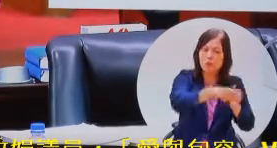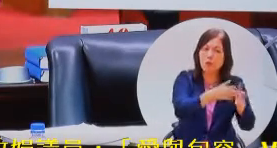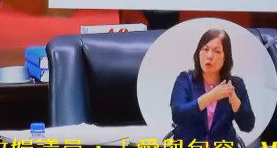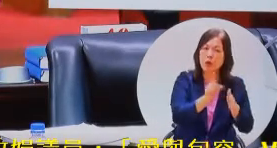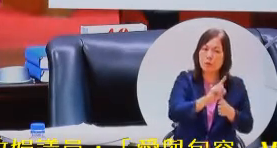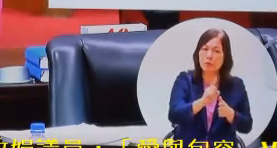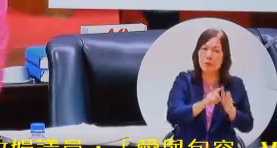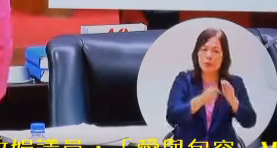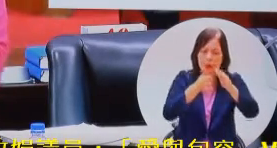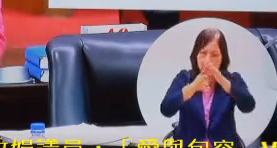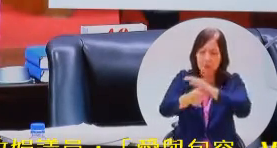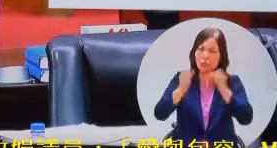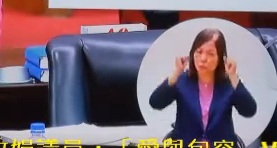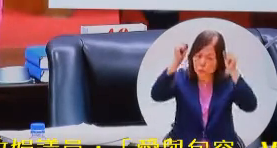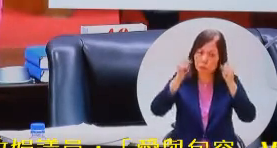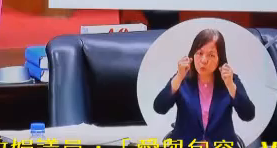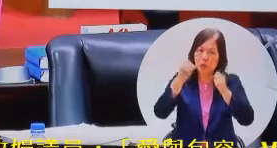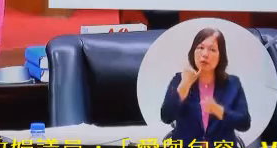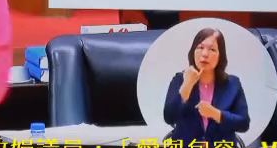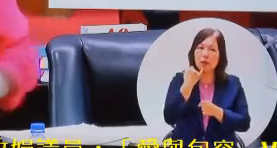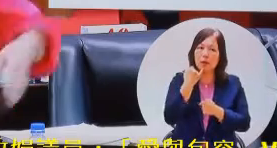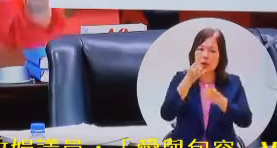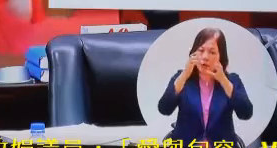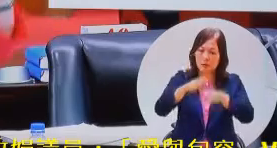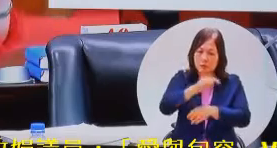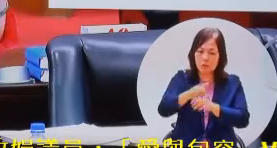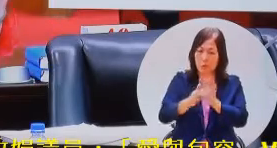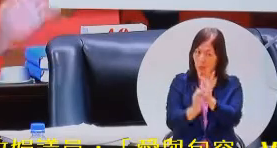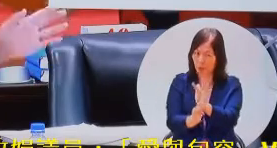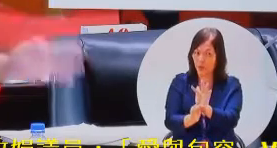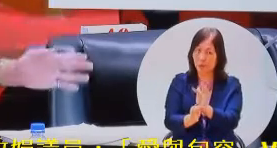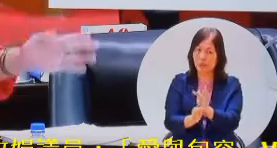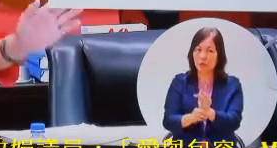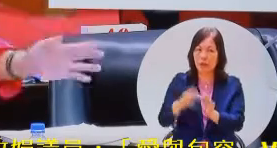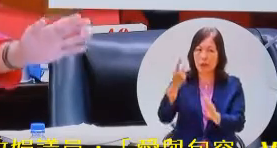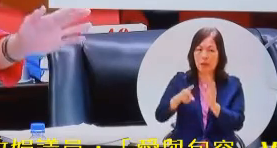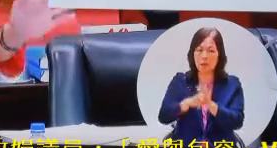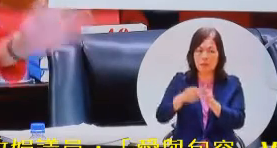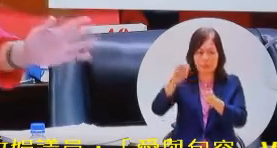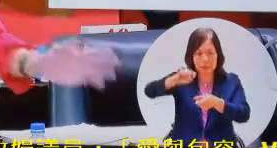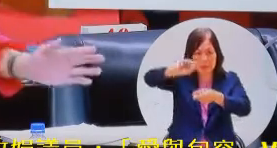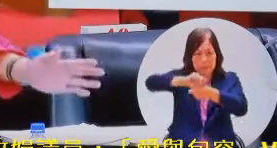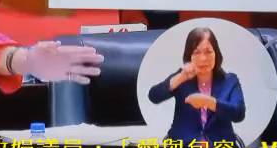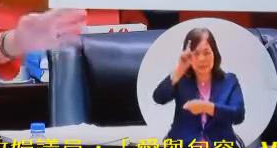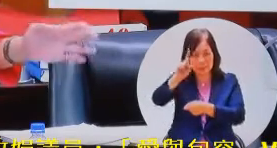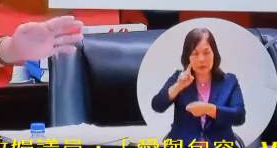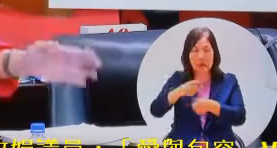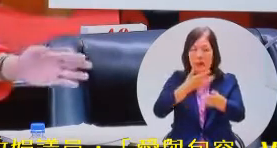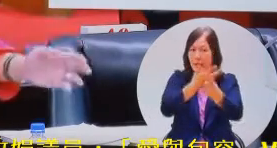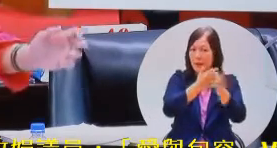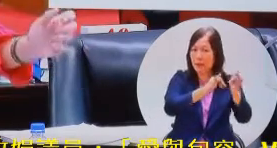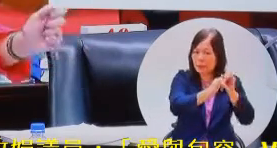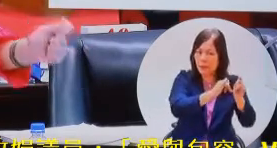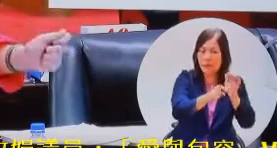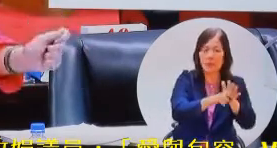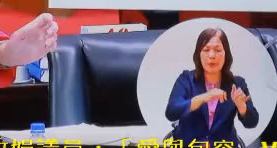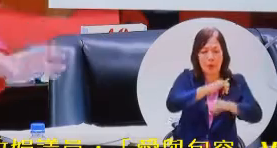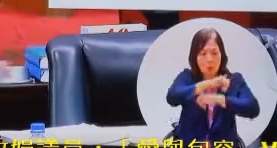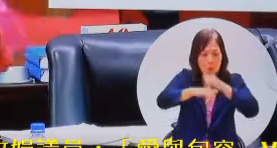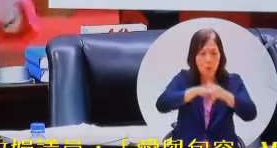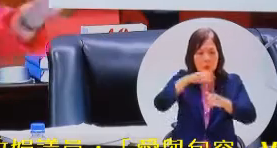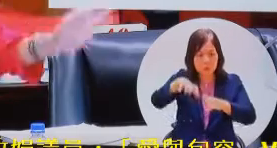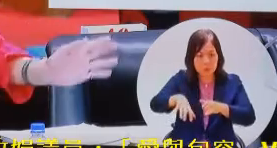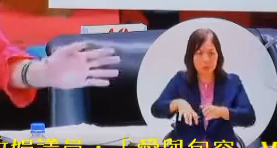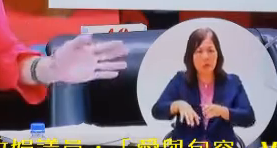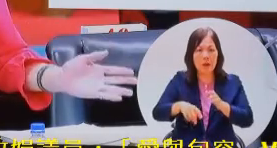进去运动设施完善以外，是不是有能够再增设一个让我们的市民能够活动的一个空间，让他